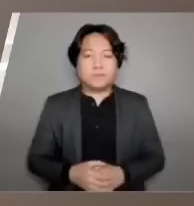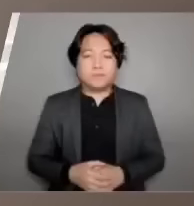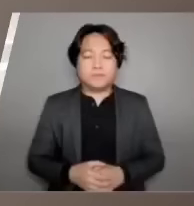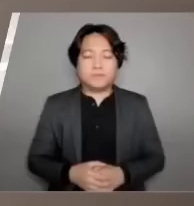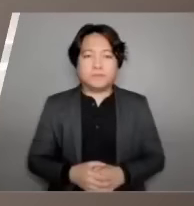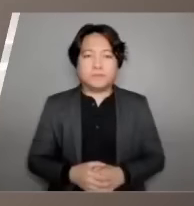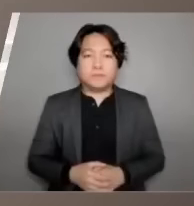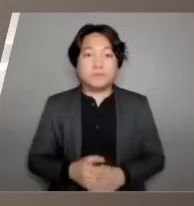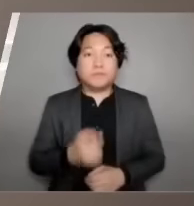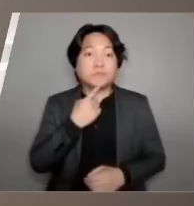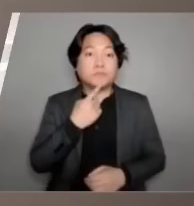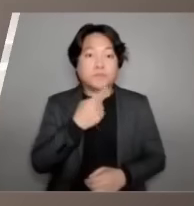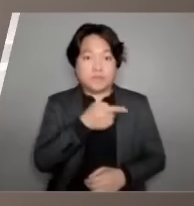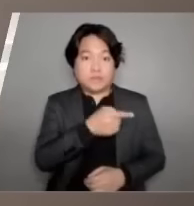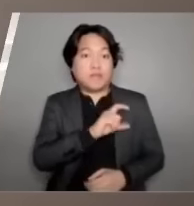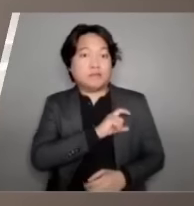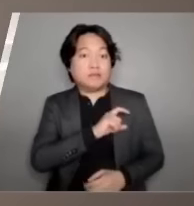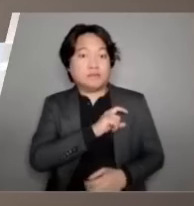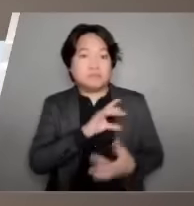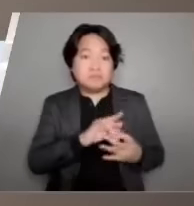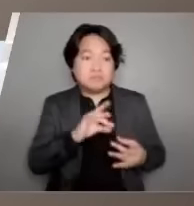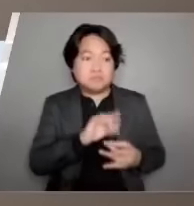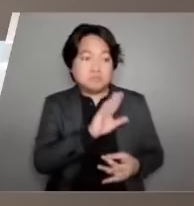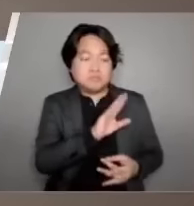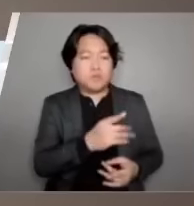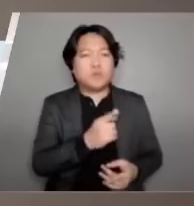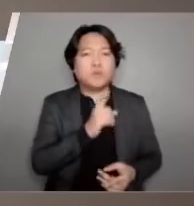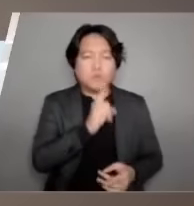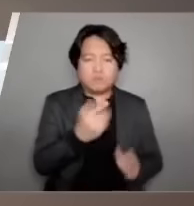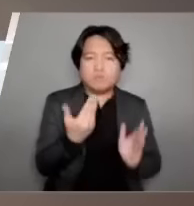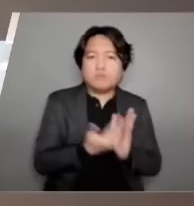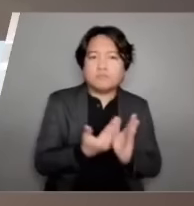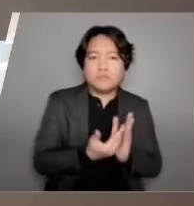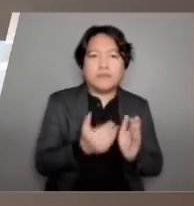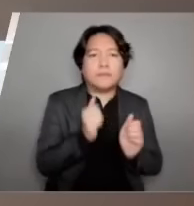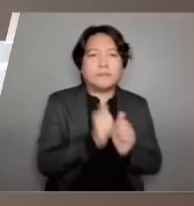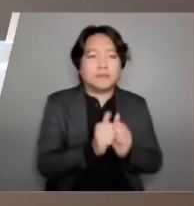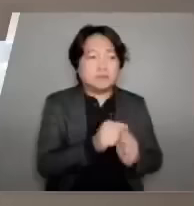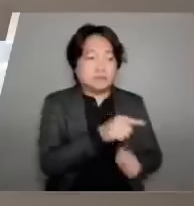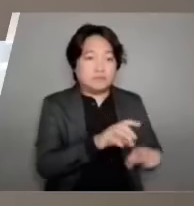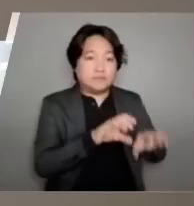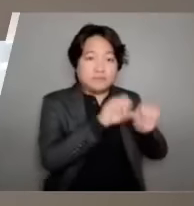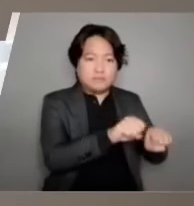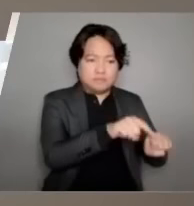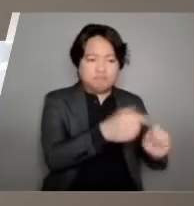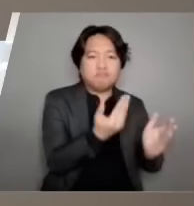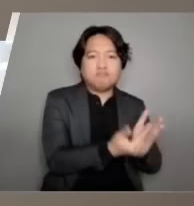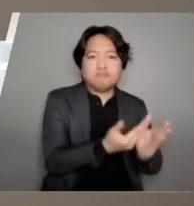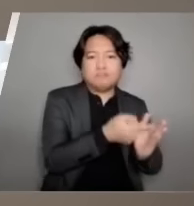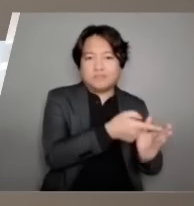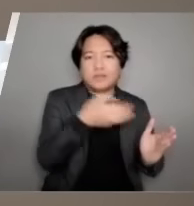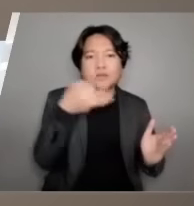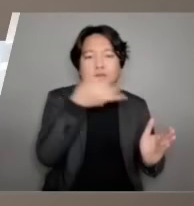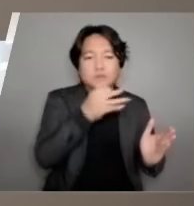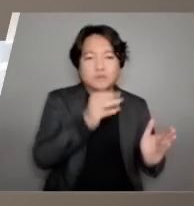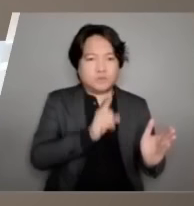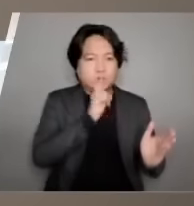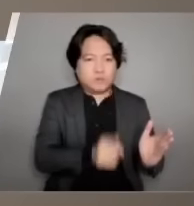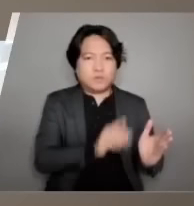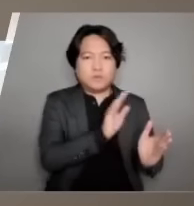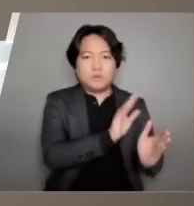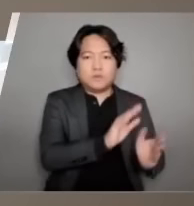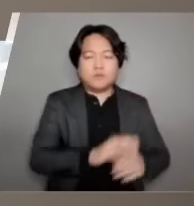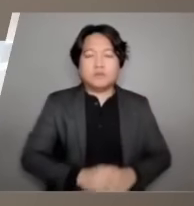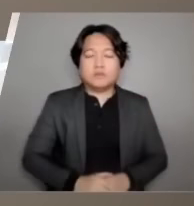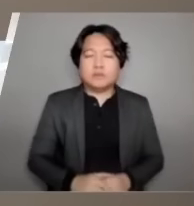ng Duenas Police, lehitimo ang operasyon at high-value individual ang naarestong sospek. Ang kumakalat na video ay bahagi lang daw